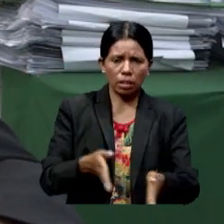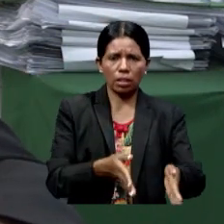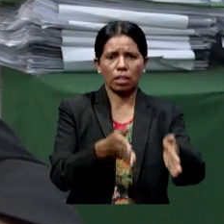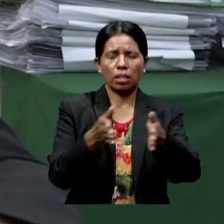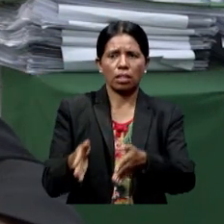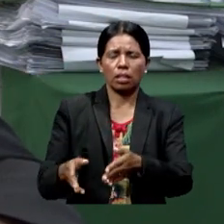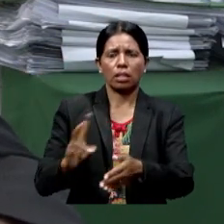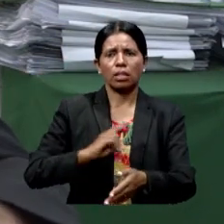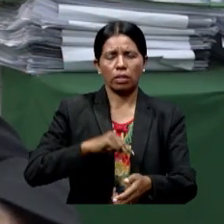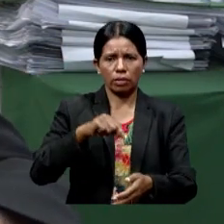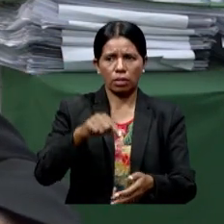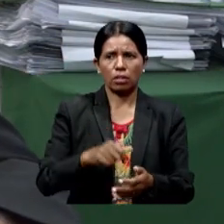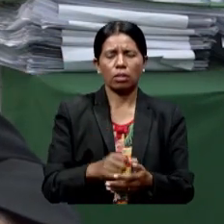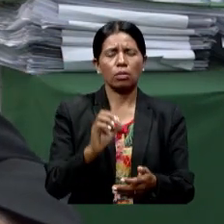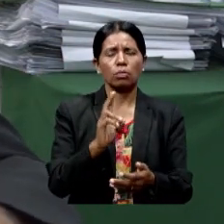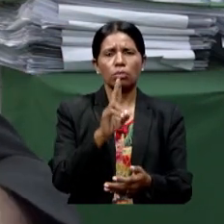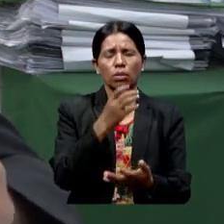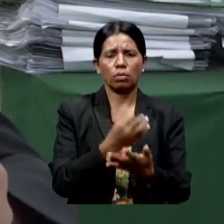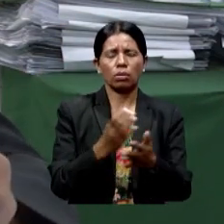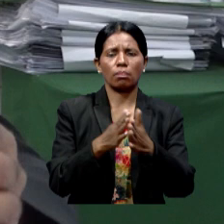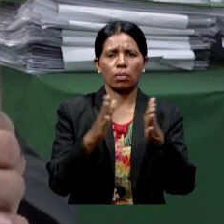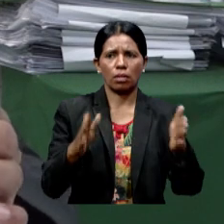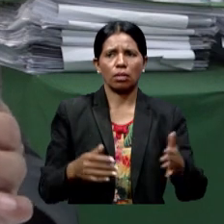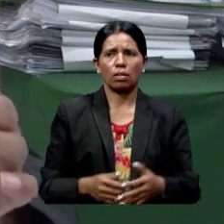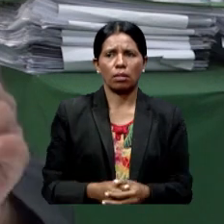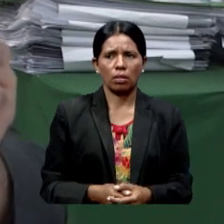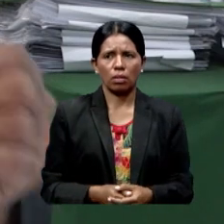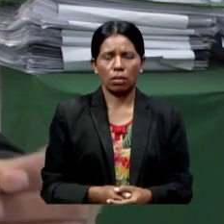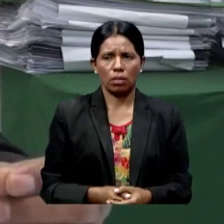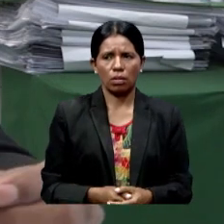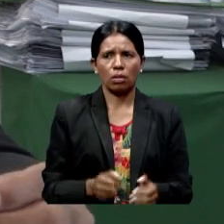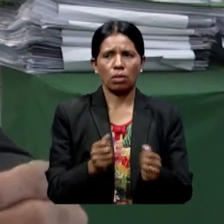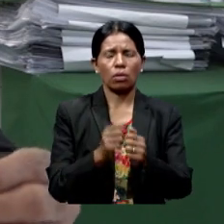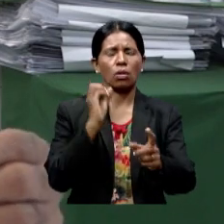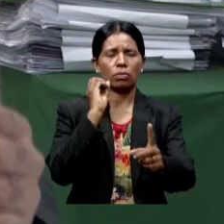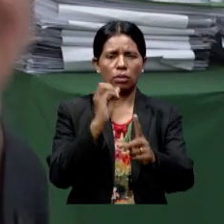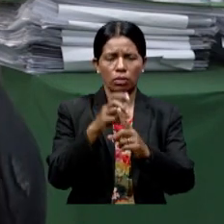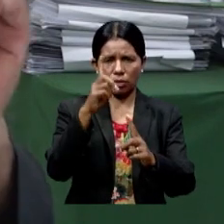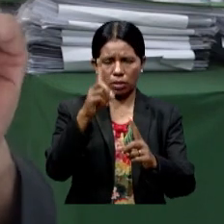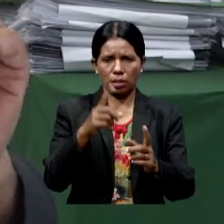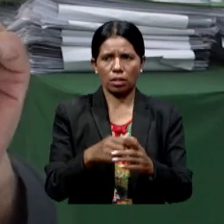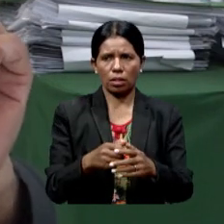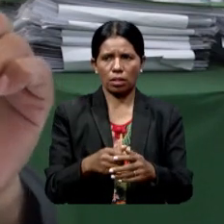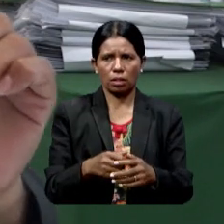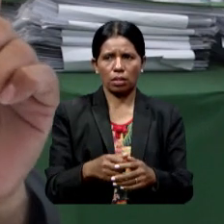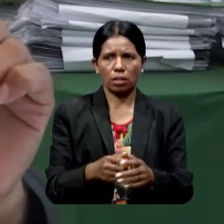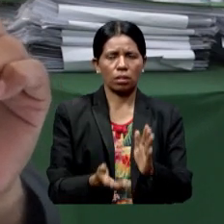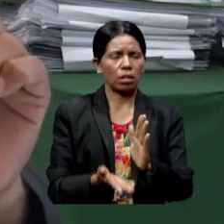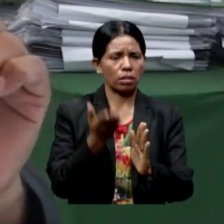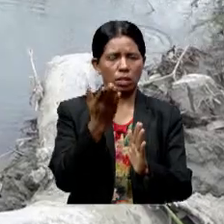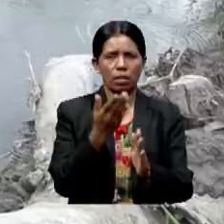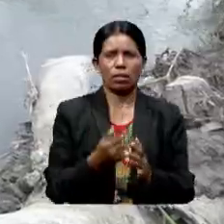iha bikeke ni gasta osang buat ite gasta ne ho objektif bui ida kata atasa produksaun ita ne